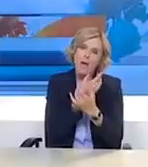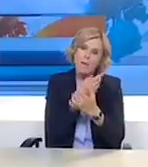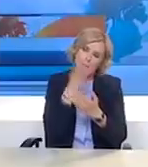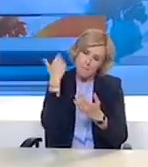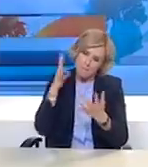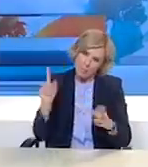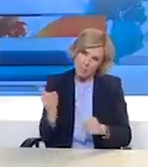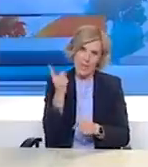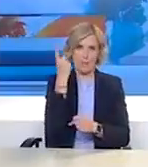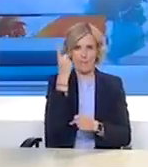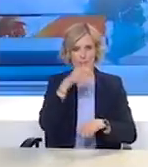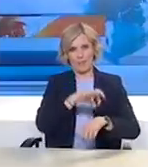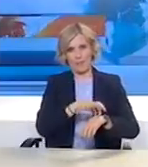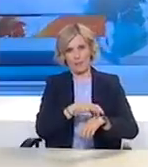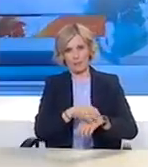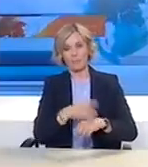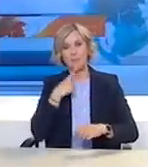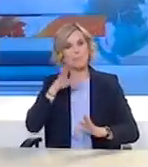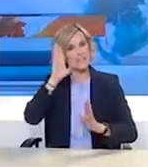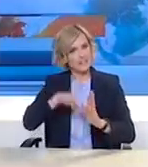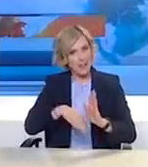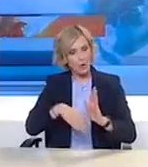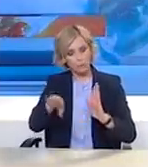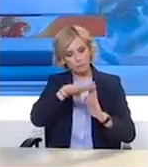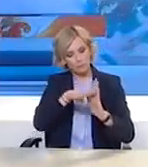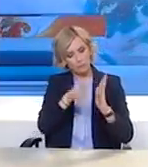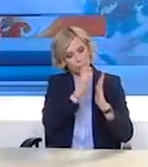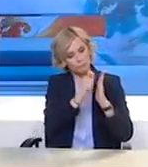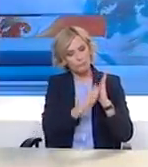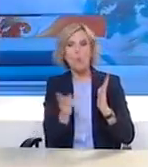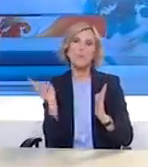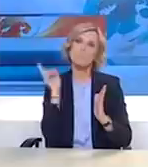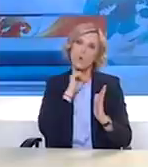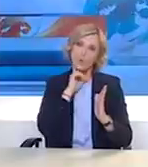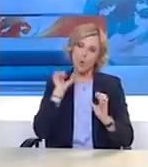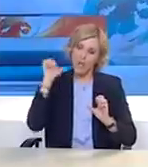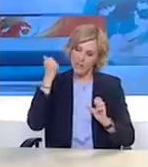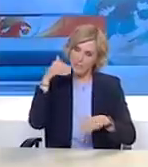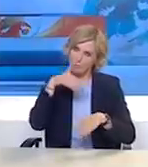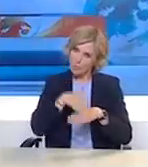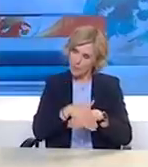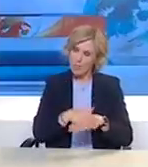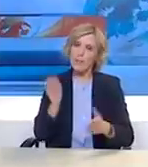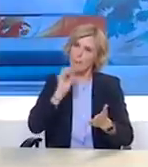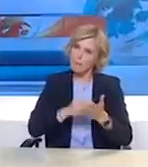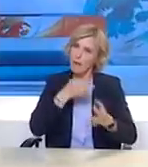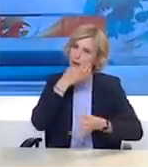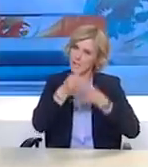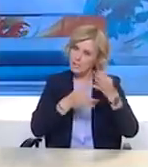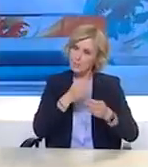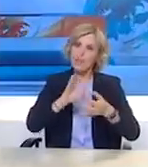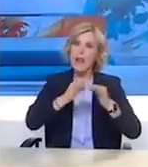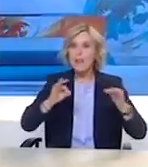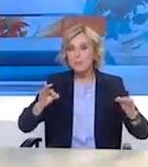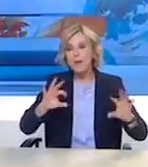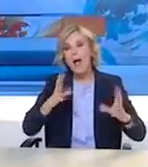Έχουμε το τελικό πρωτόκολλο, παραδόθηκε εχθές το βράδυ. Θα επανέλθουμε επ' αυτού με περισσότερες λεπτομέρειες, αλλά ο